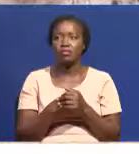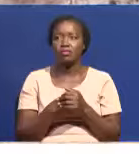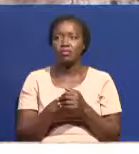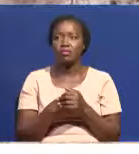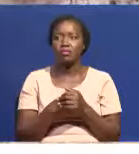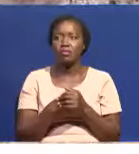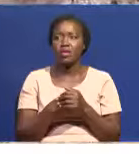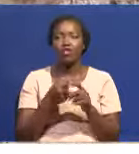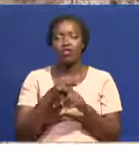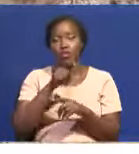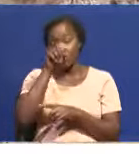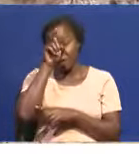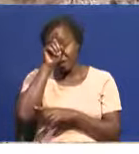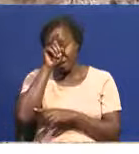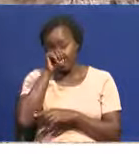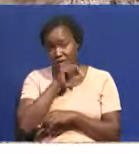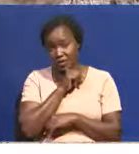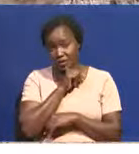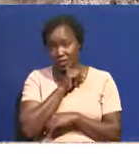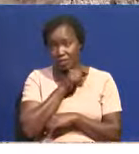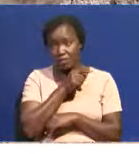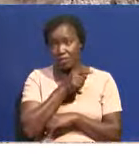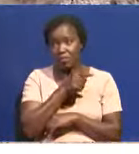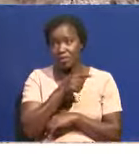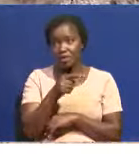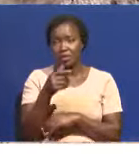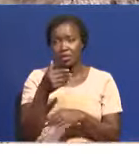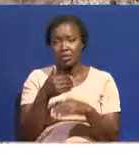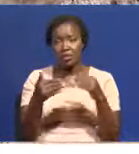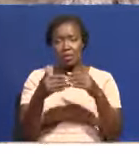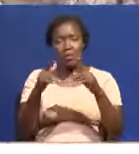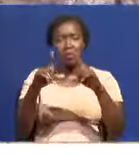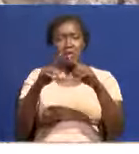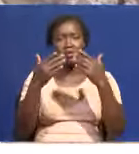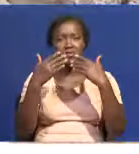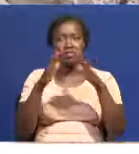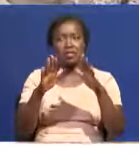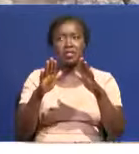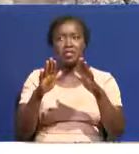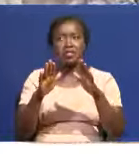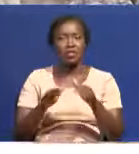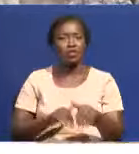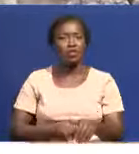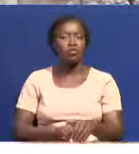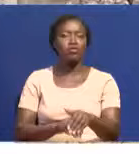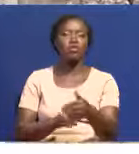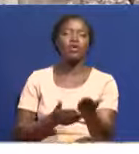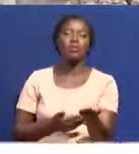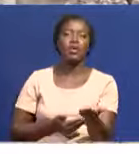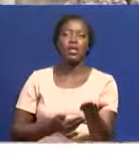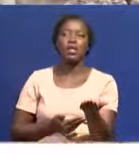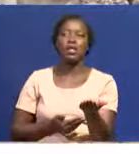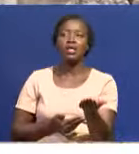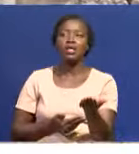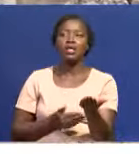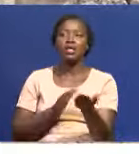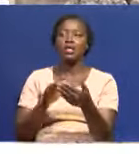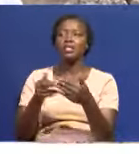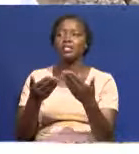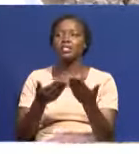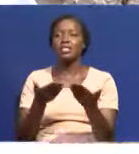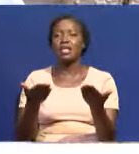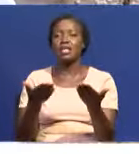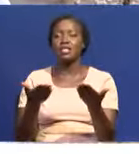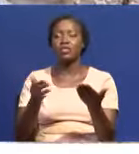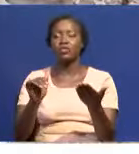Tulitoka Egypt. Nyinyi mlijenga, baada kujenga pyramids tukapata nyinyi tukapata river. Kufika hapo mkakwama kwa